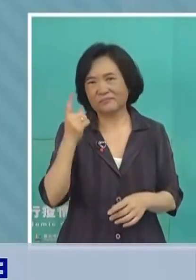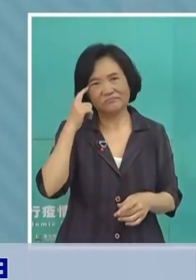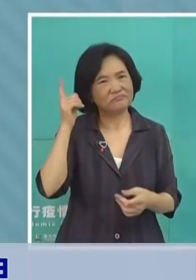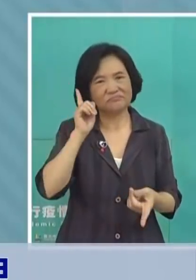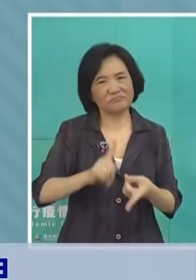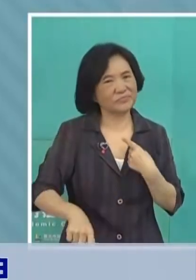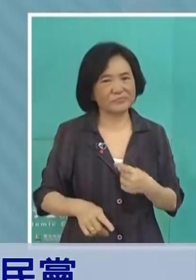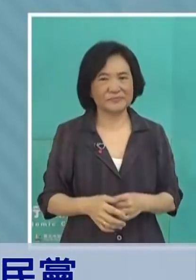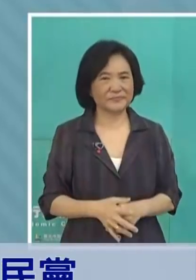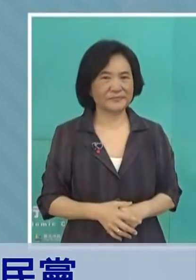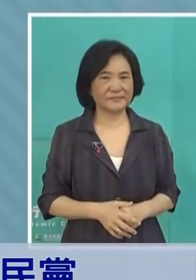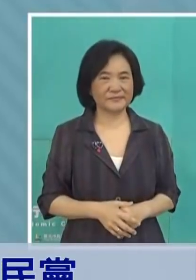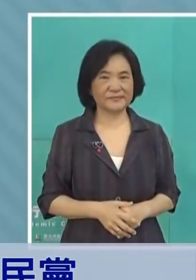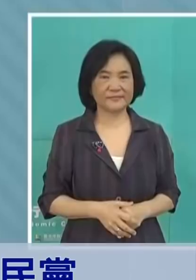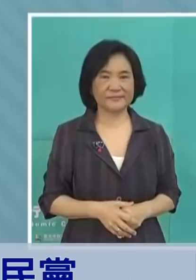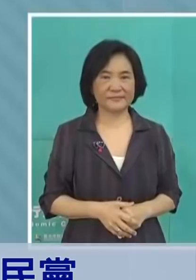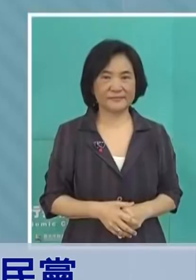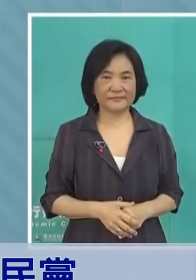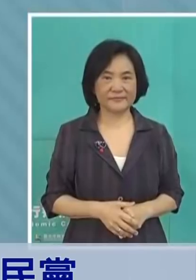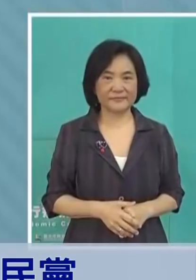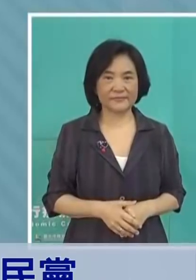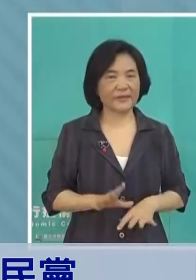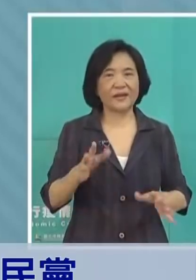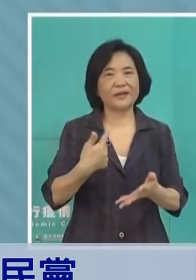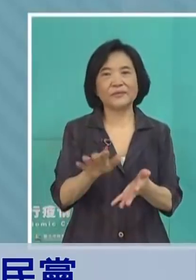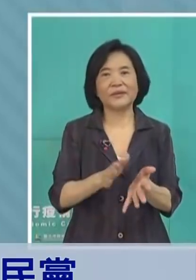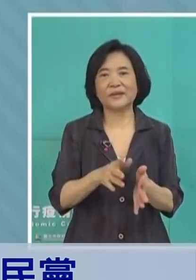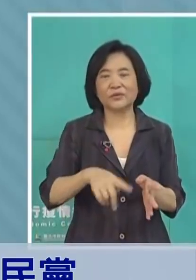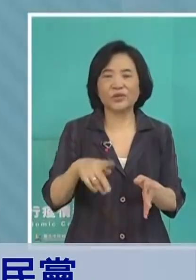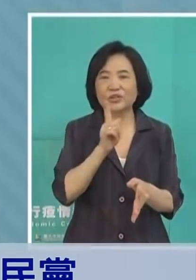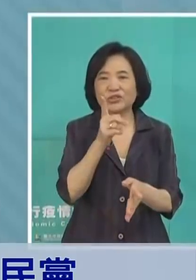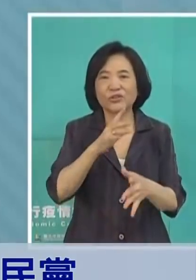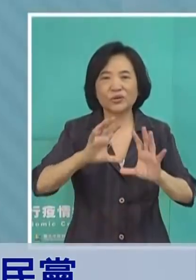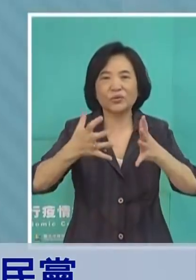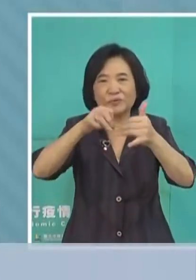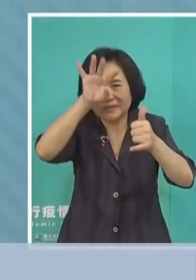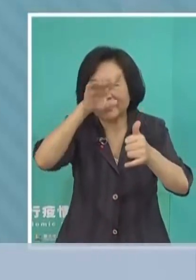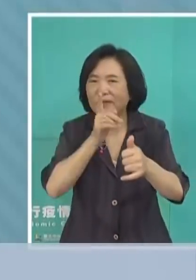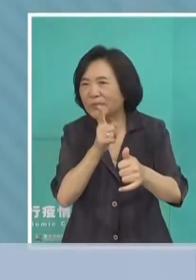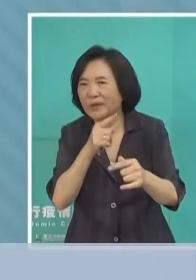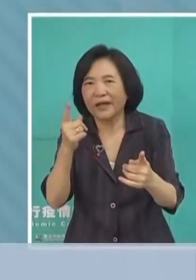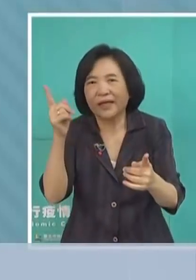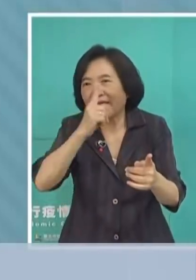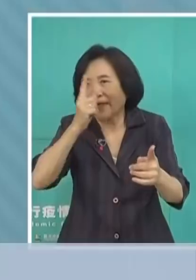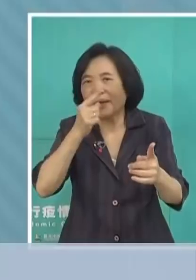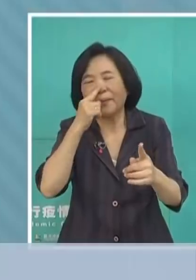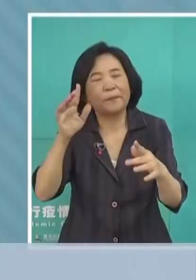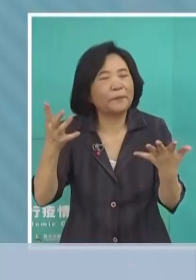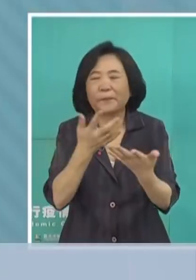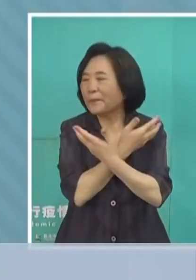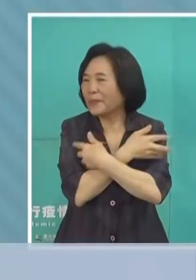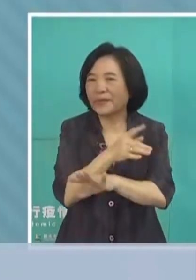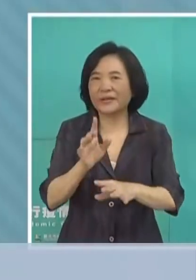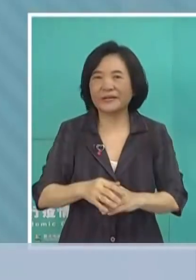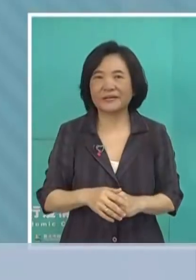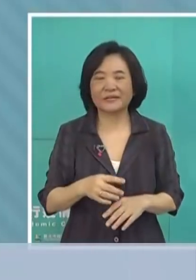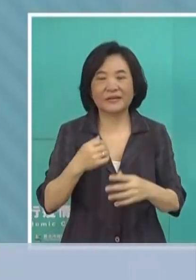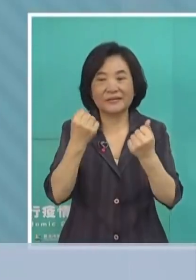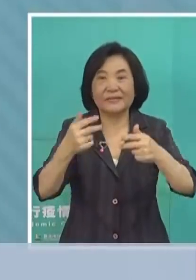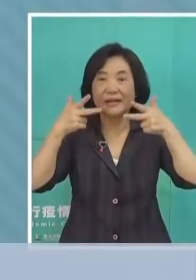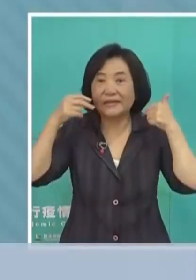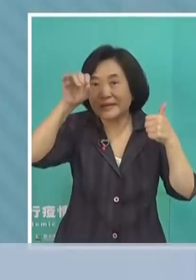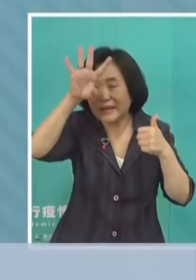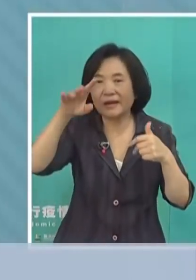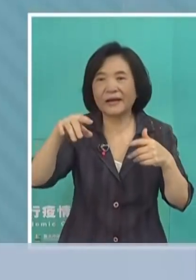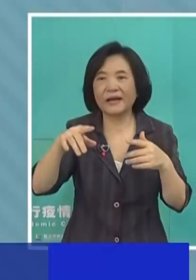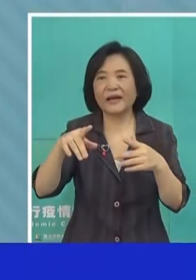不太合理嘛，所以算了，我不太想批评国民党，你知道，就是说。 有这种在野党，难怪执政